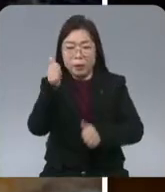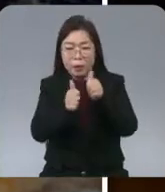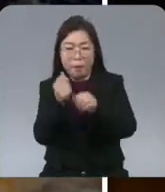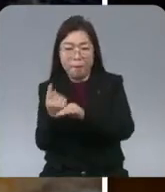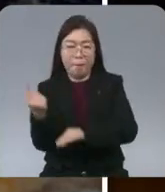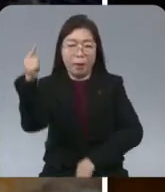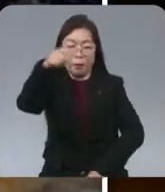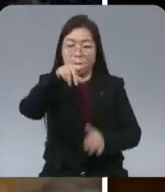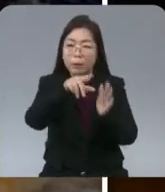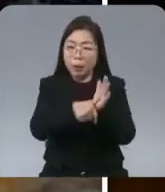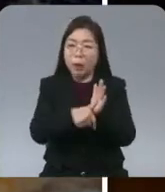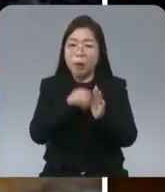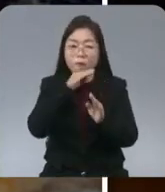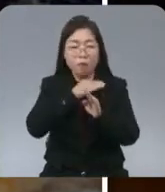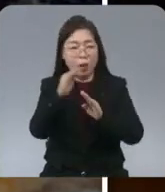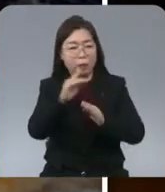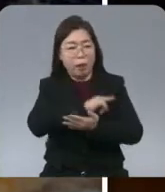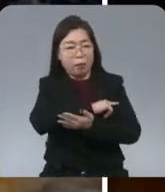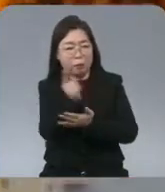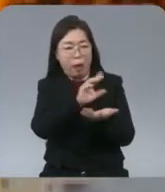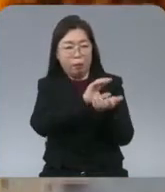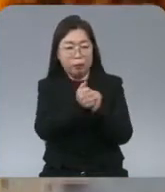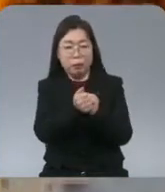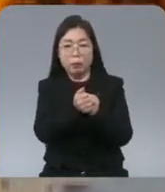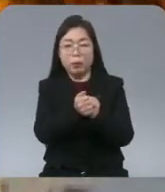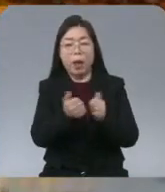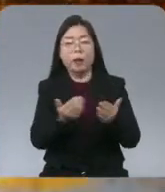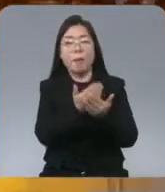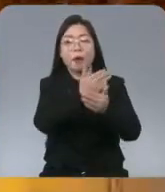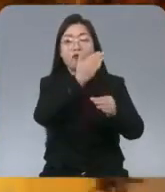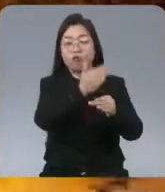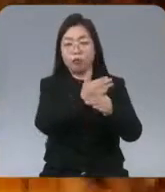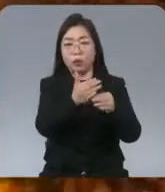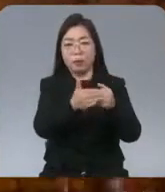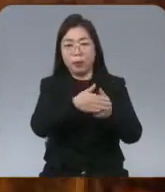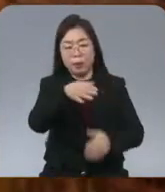联合参谋本部表示，北韩的高超音速导弹开发